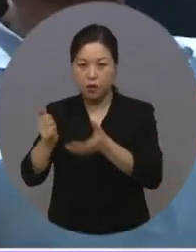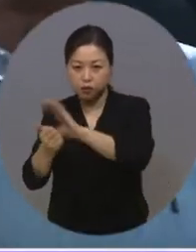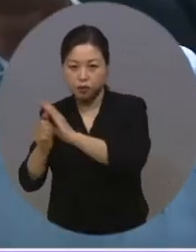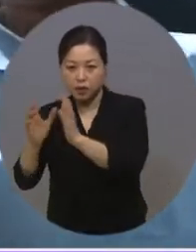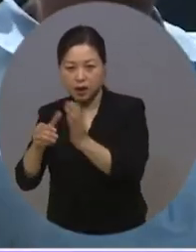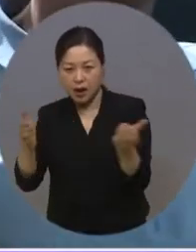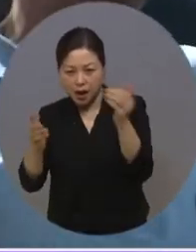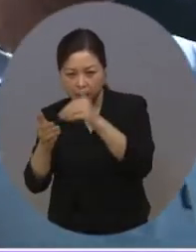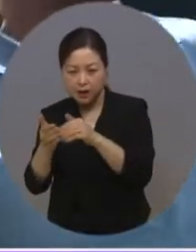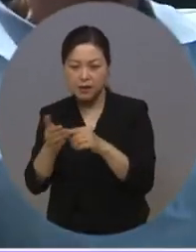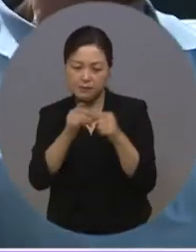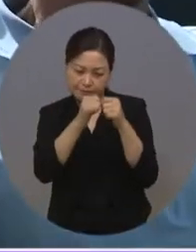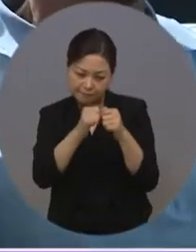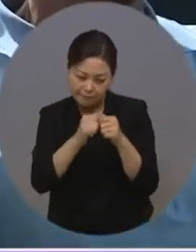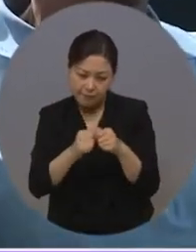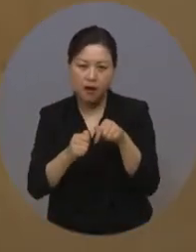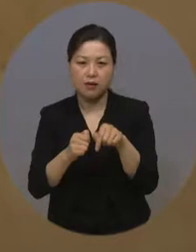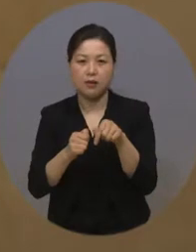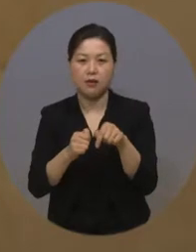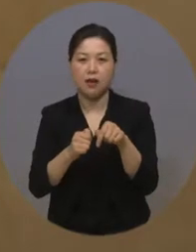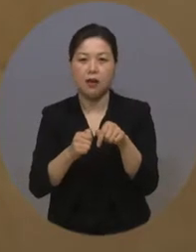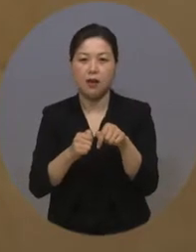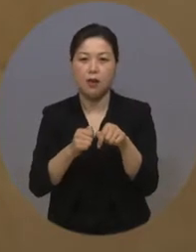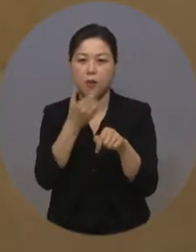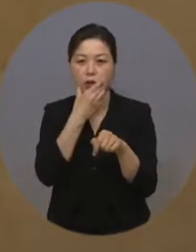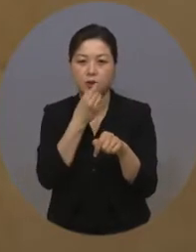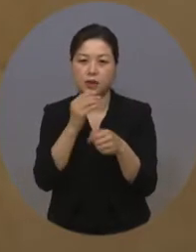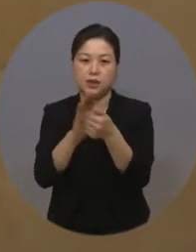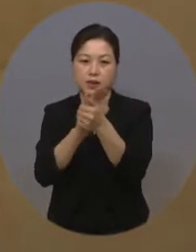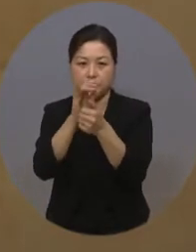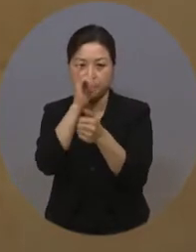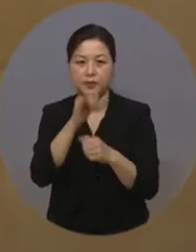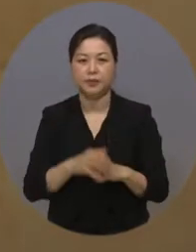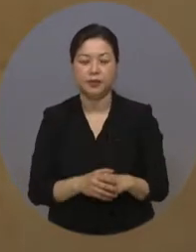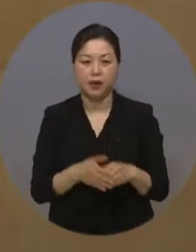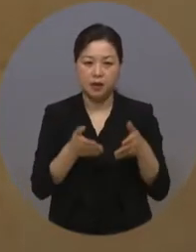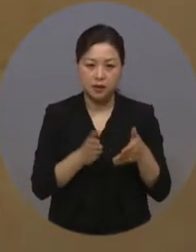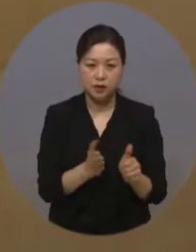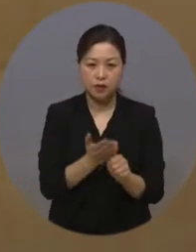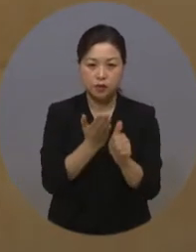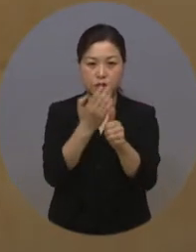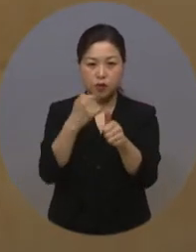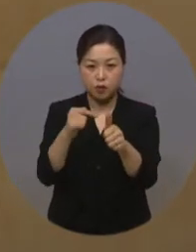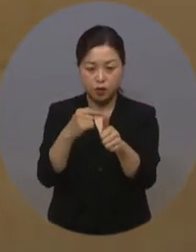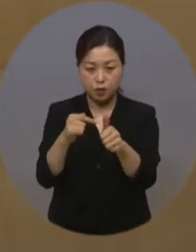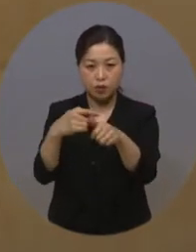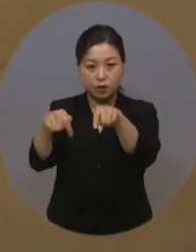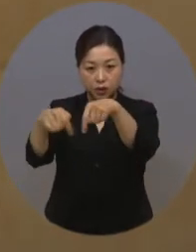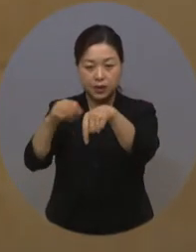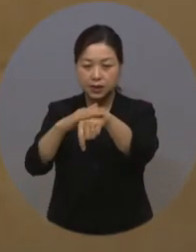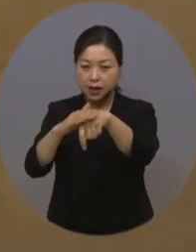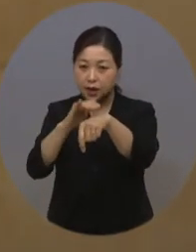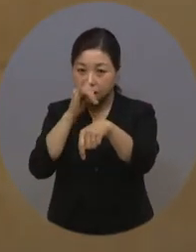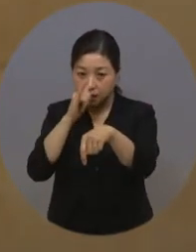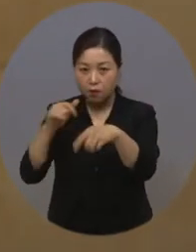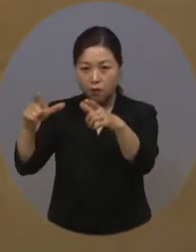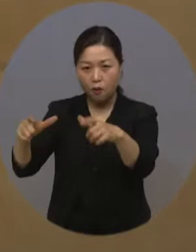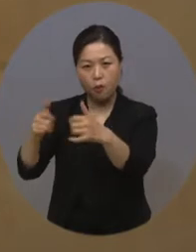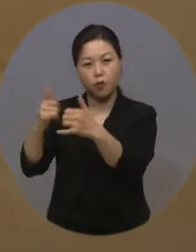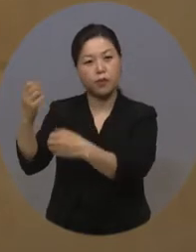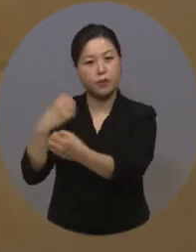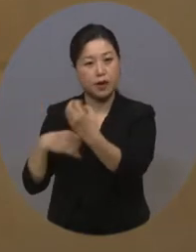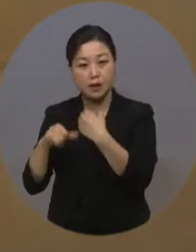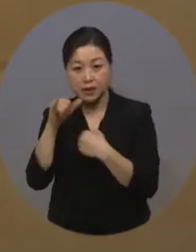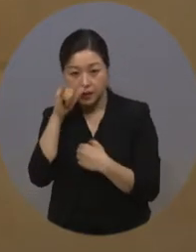지향하고 있습니다 2 그 출산 육아 교육정책이 굉장히 잘 되어 있다고 이게 국민이 말씀하시던데